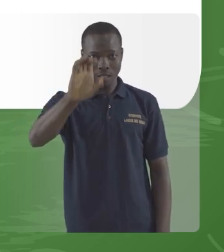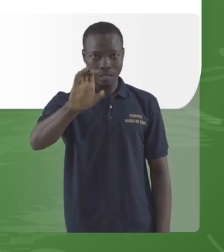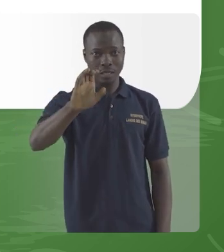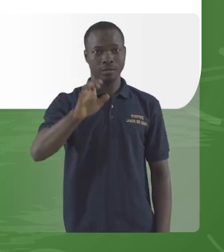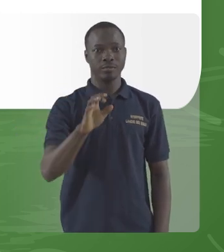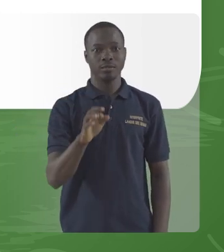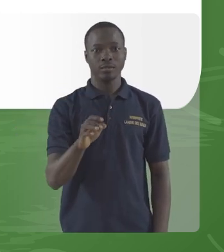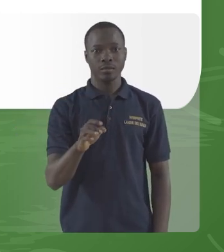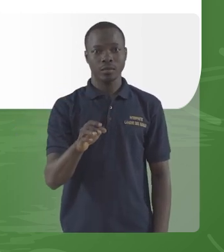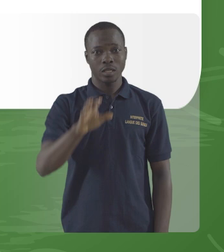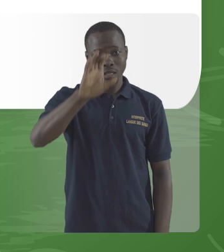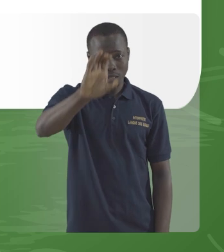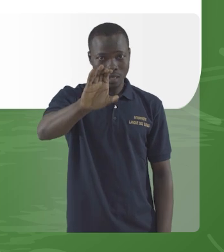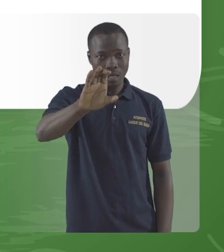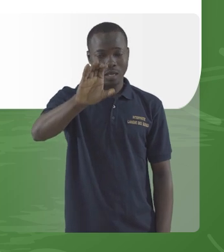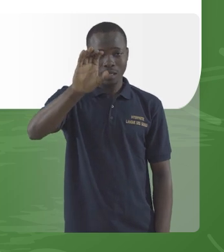TGC,